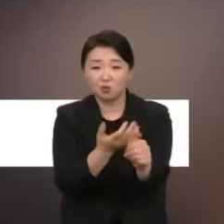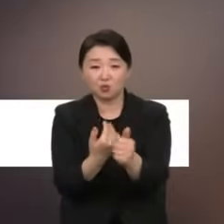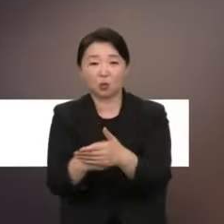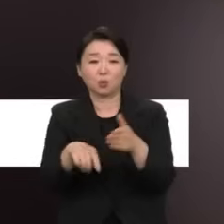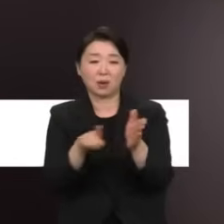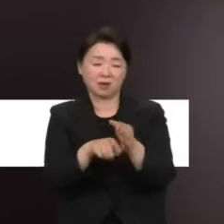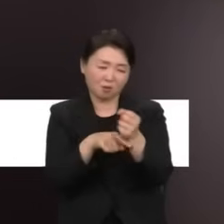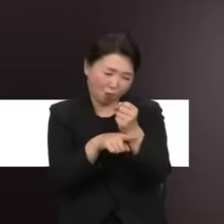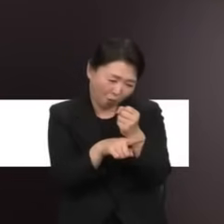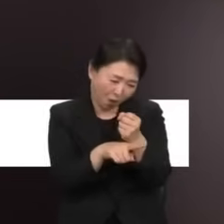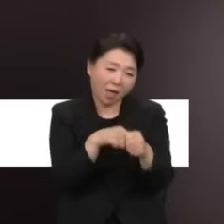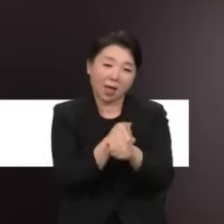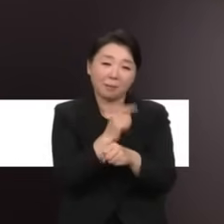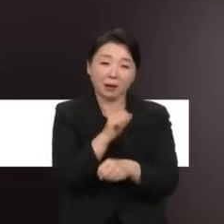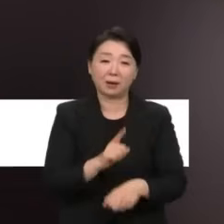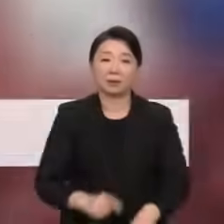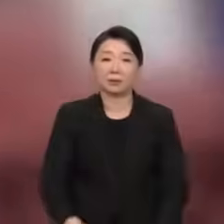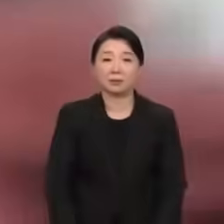증을